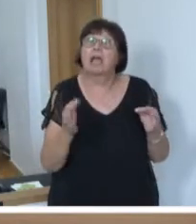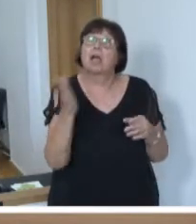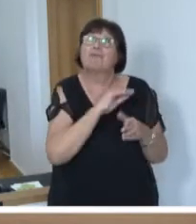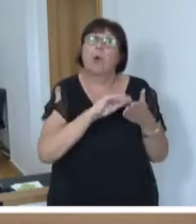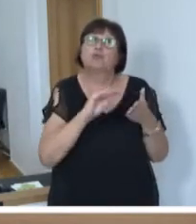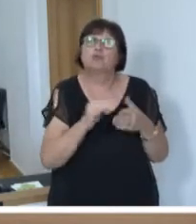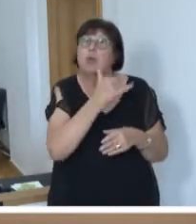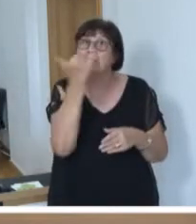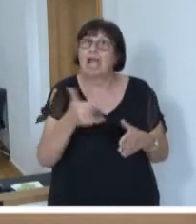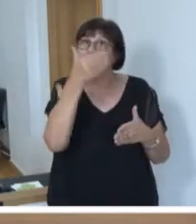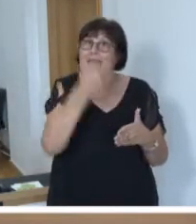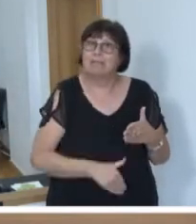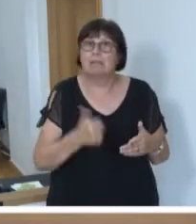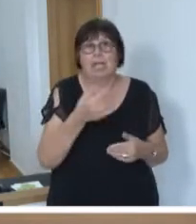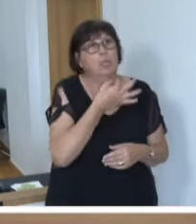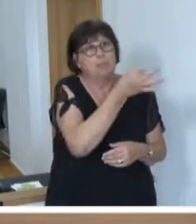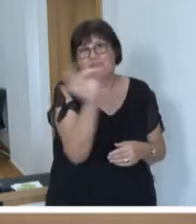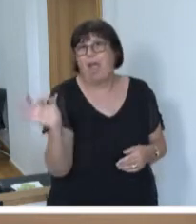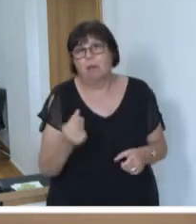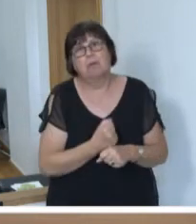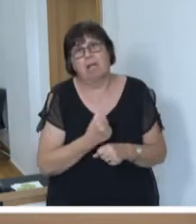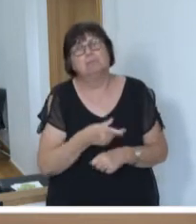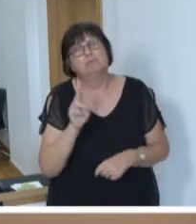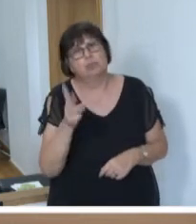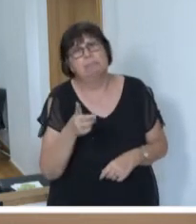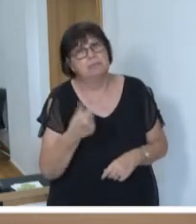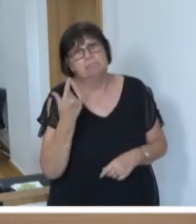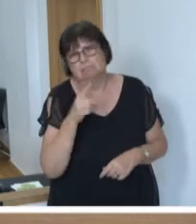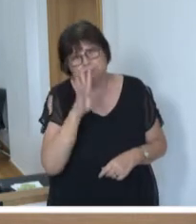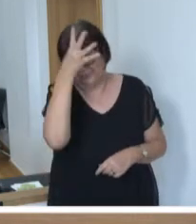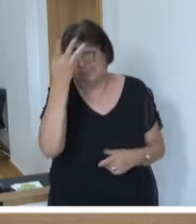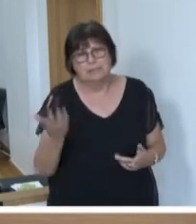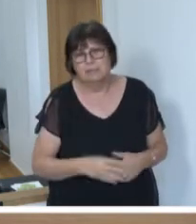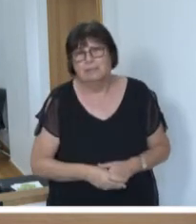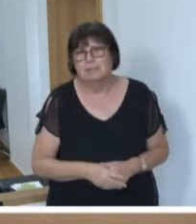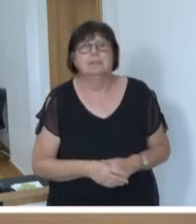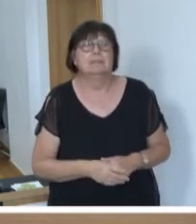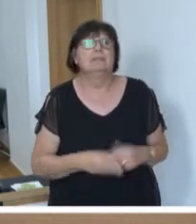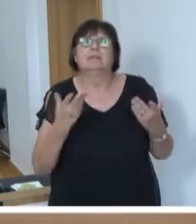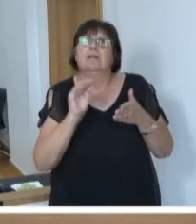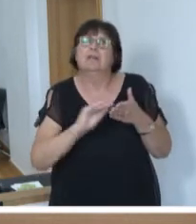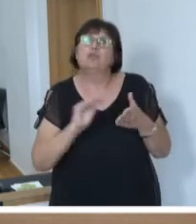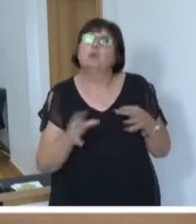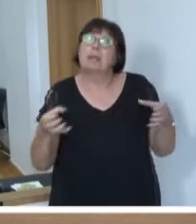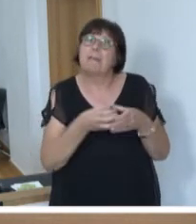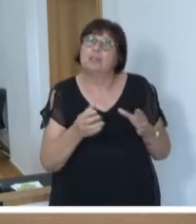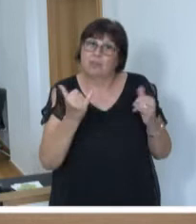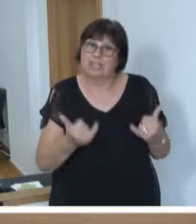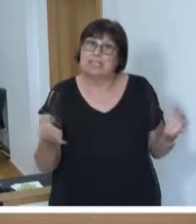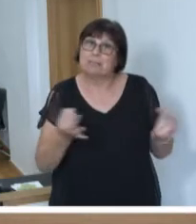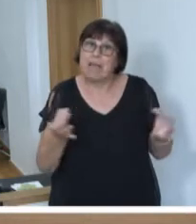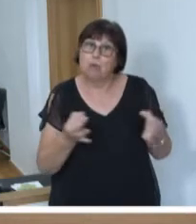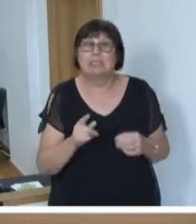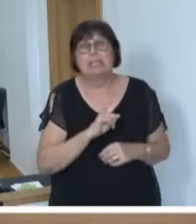Schüler zu fordern, da gebe ich Ihnen recht, das ist ein Stück weit absurd. Was die Schulgemeinschaften jetzt brauchen, sind